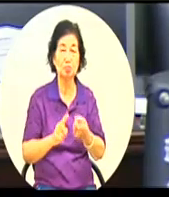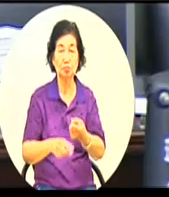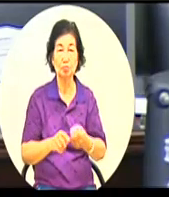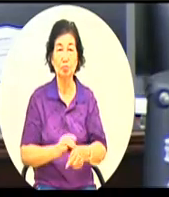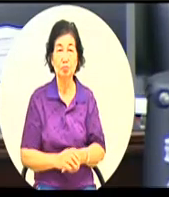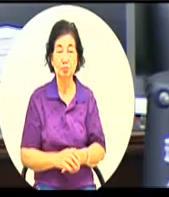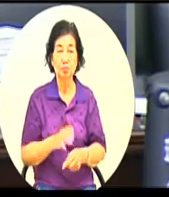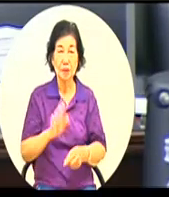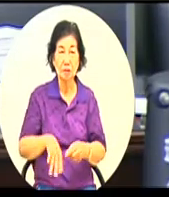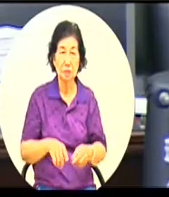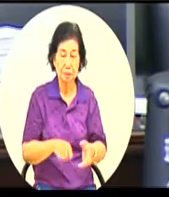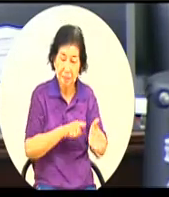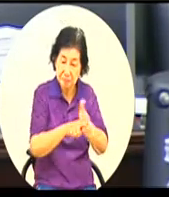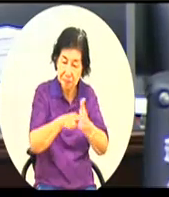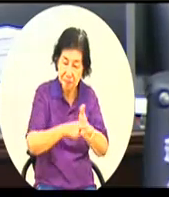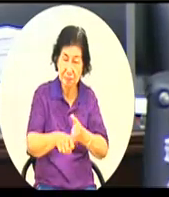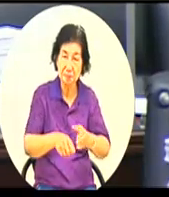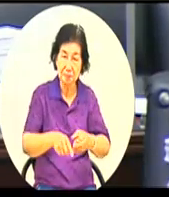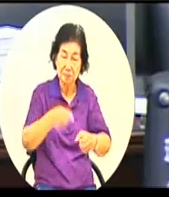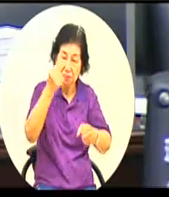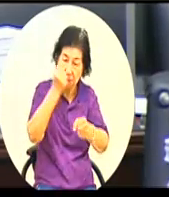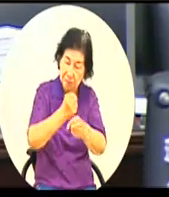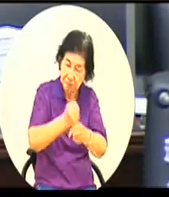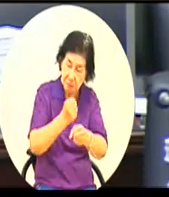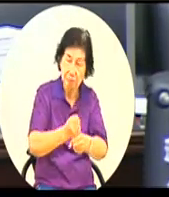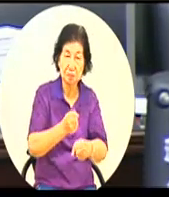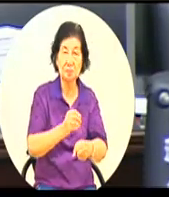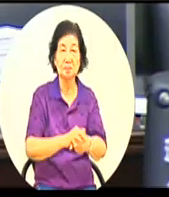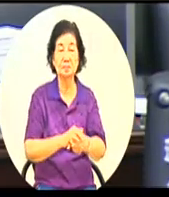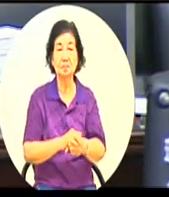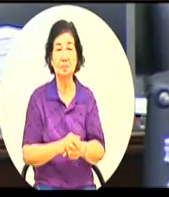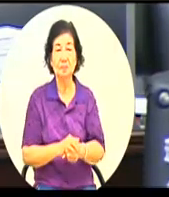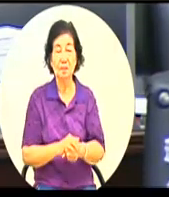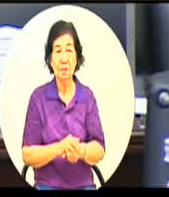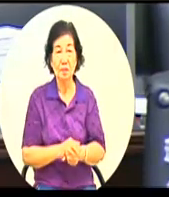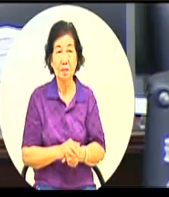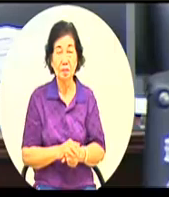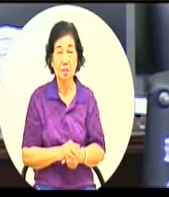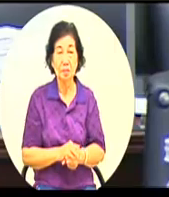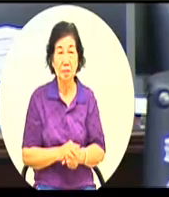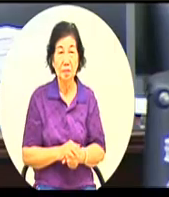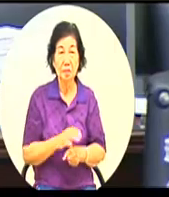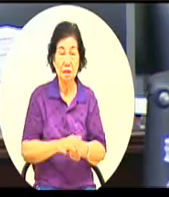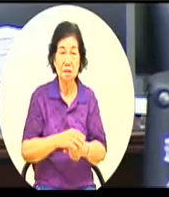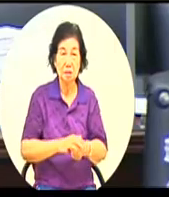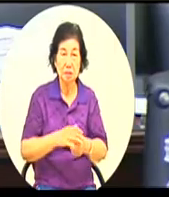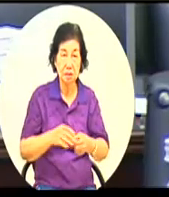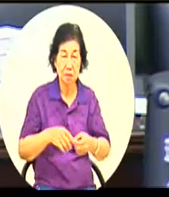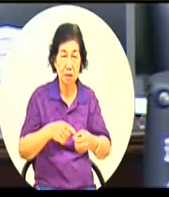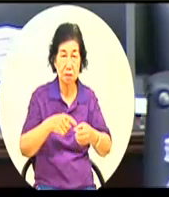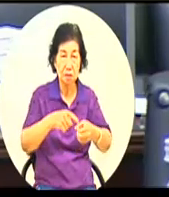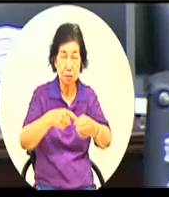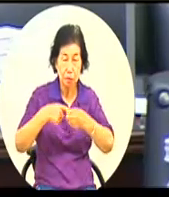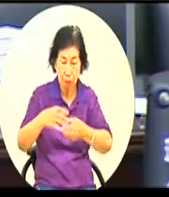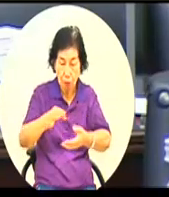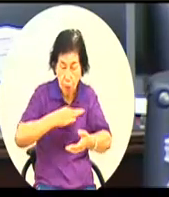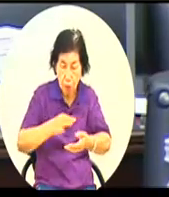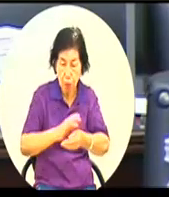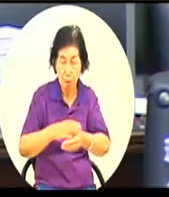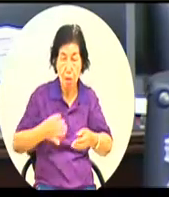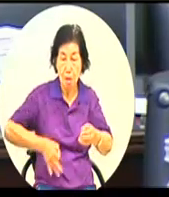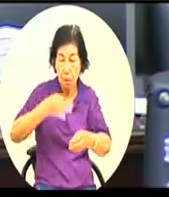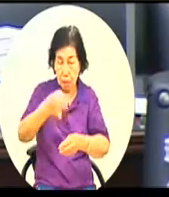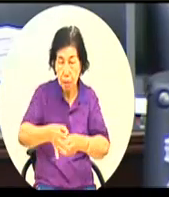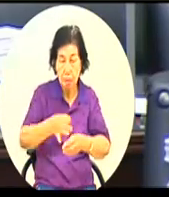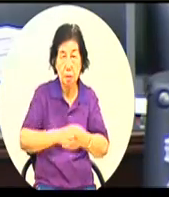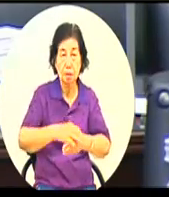予恁一直做，啊，我一直开，啊，前收入我嘛无够通予恁加班费，所以资